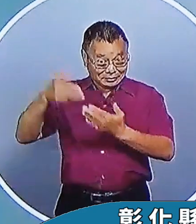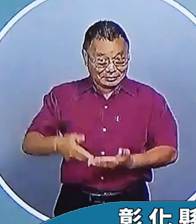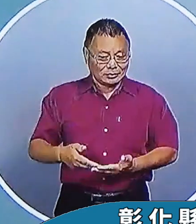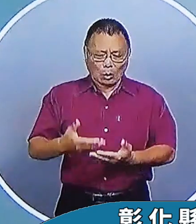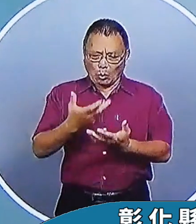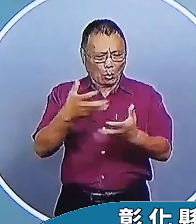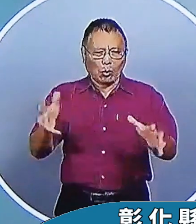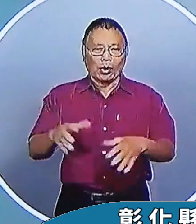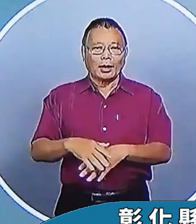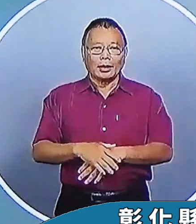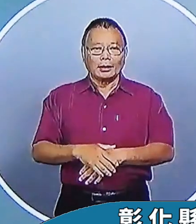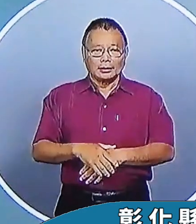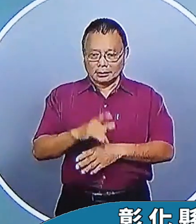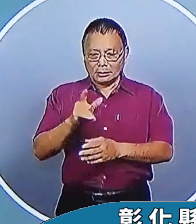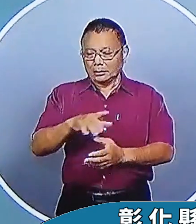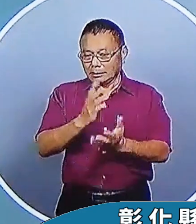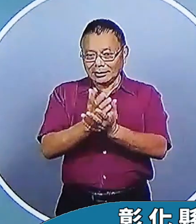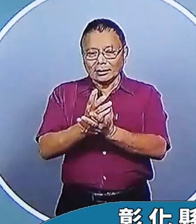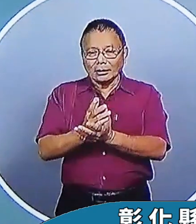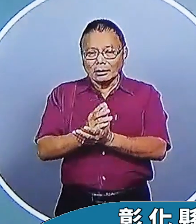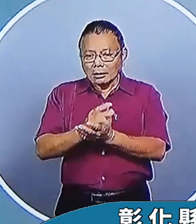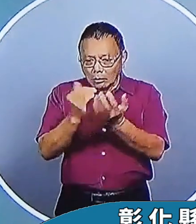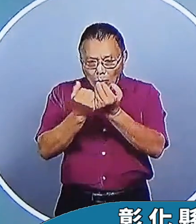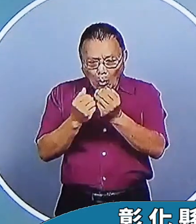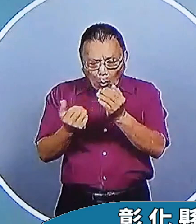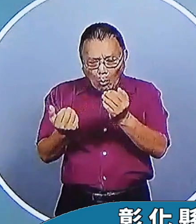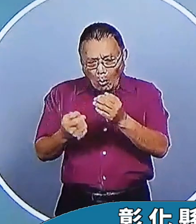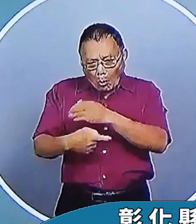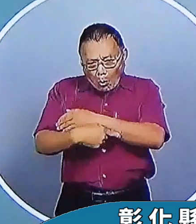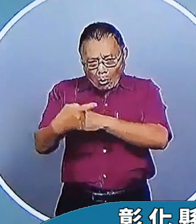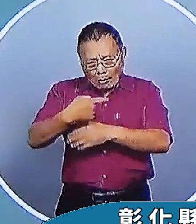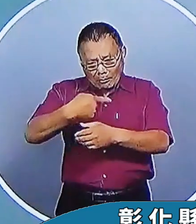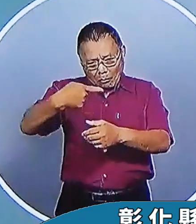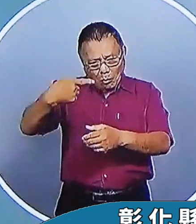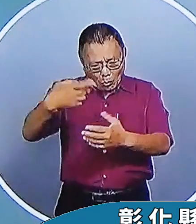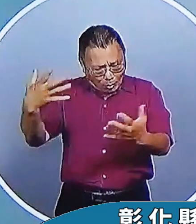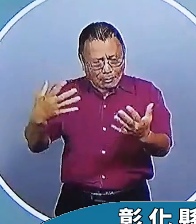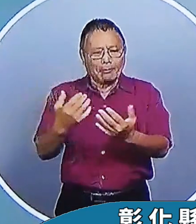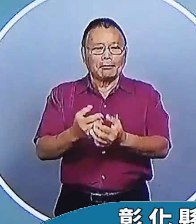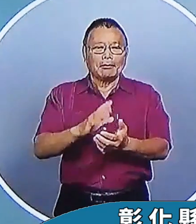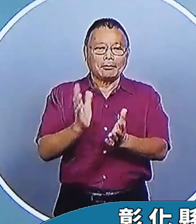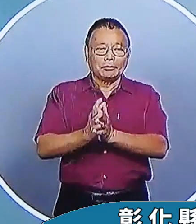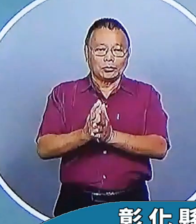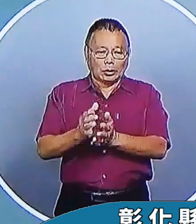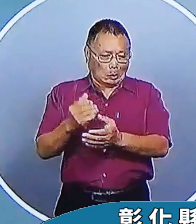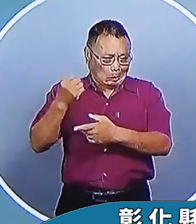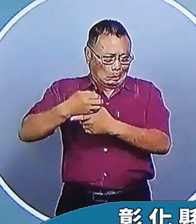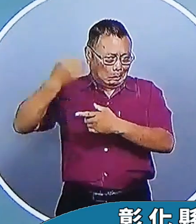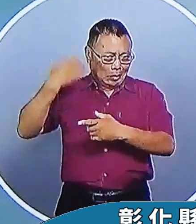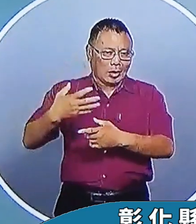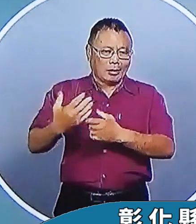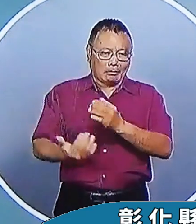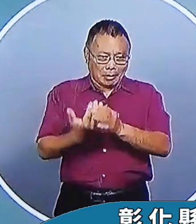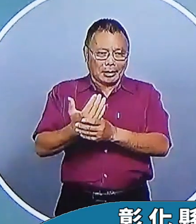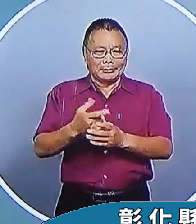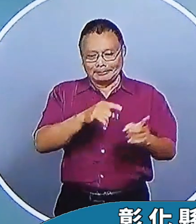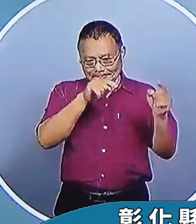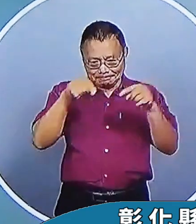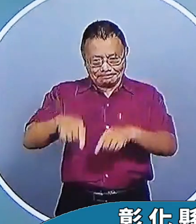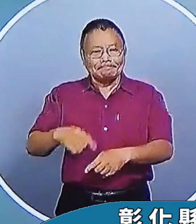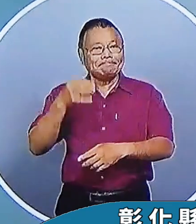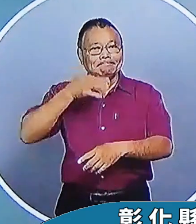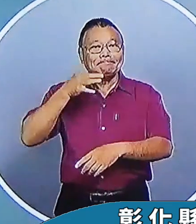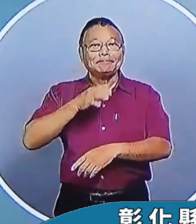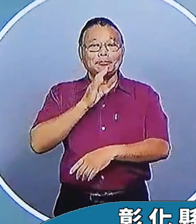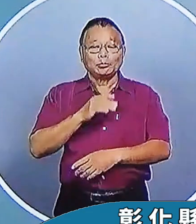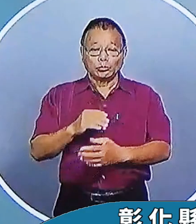业就这中华嘛，就这隐形冠军。那彰化未来需要更多的创新产业来到彰化，所